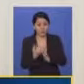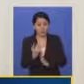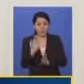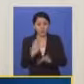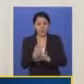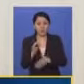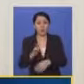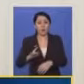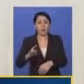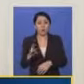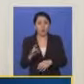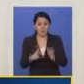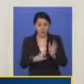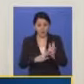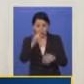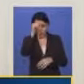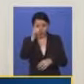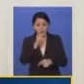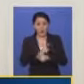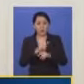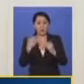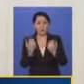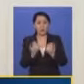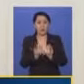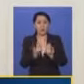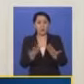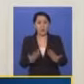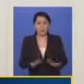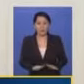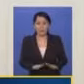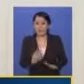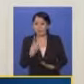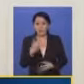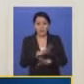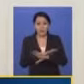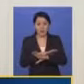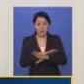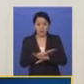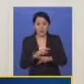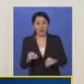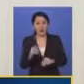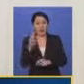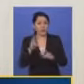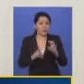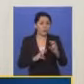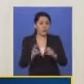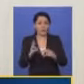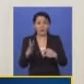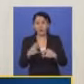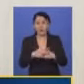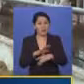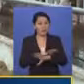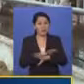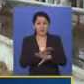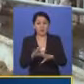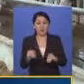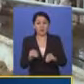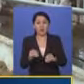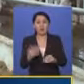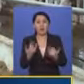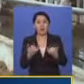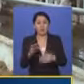Өңір 9 ай бойы карантин режимінде өмір сүріп жатыр. Осыған қарамастан бірде бір кәсіпорын жұмысы тоқтатқан жоқ. Егер